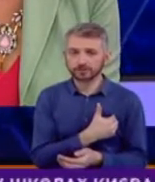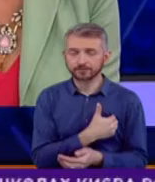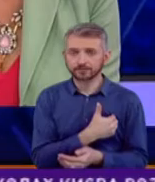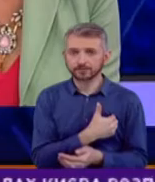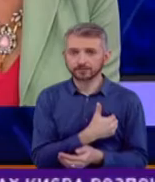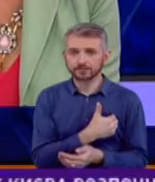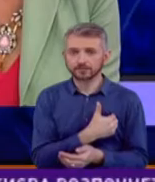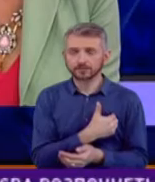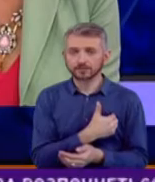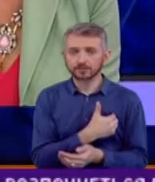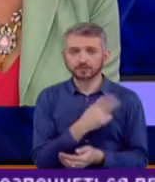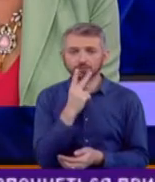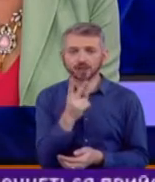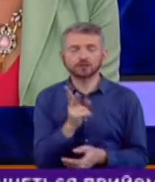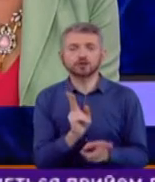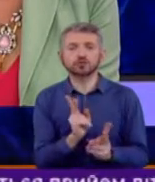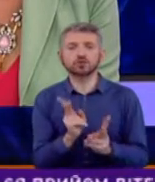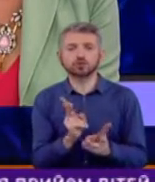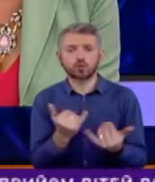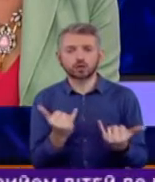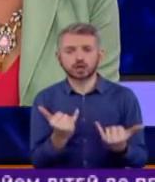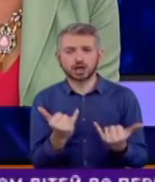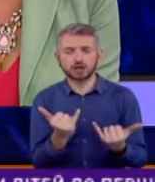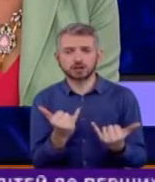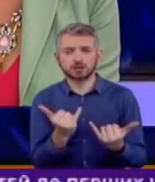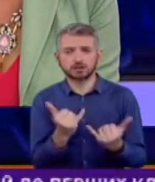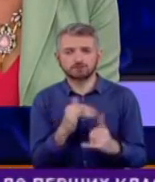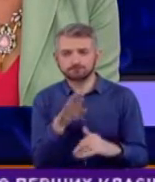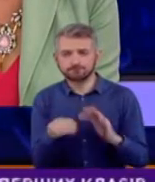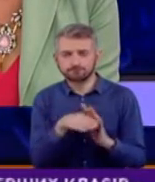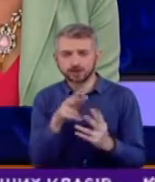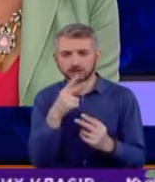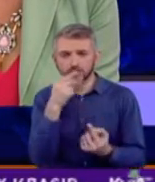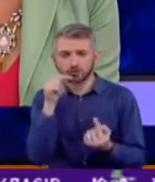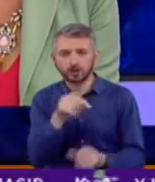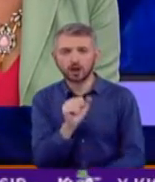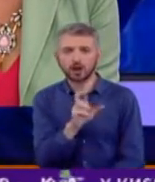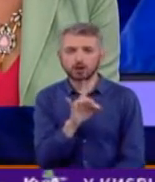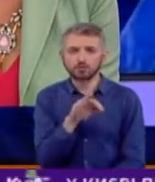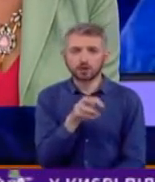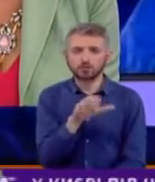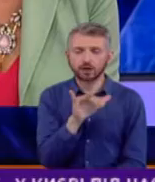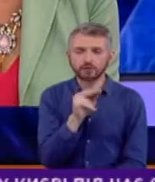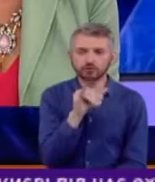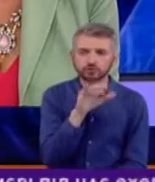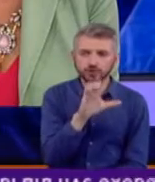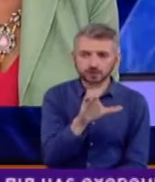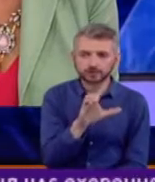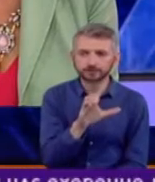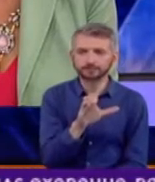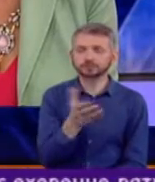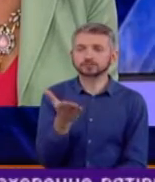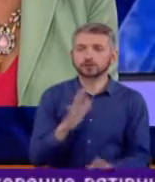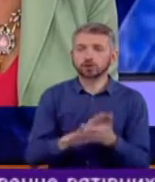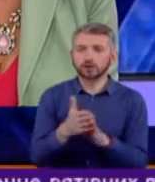грає з твита, дивлячись, хто зараз підлаштовується, Абрамявичус, зараз... Домовилися прізвище